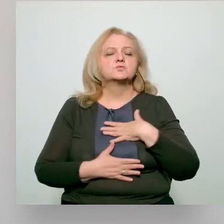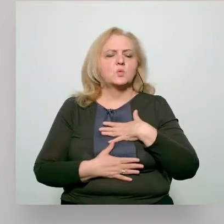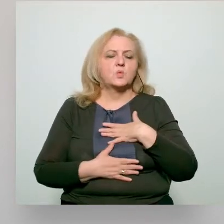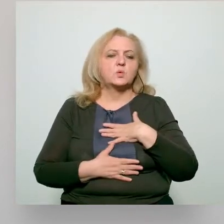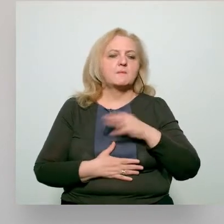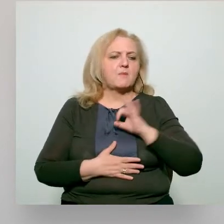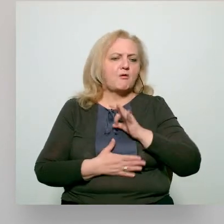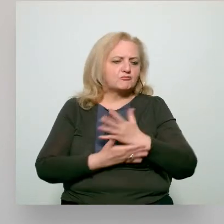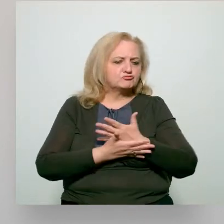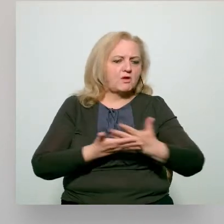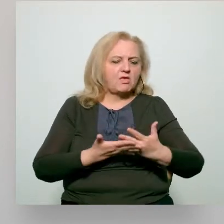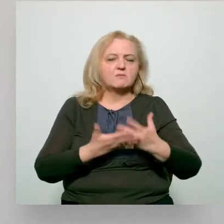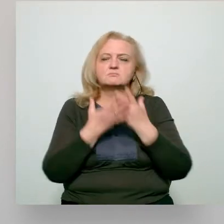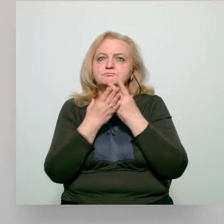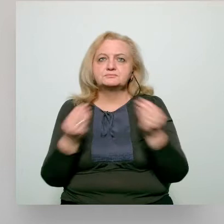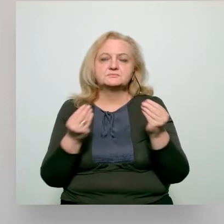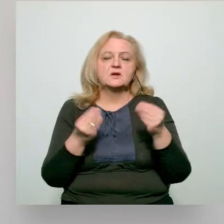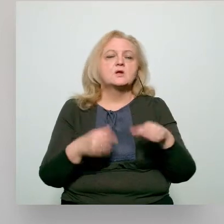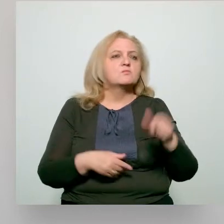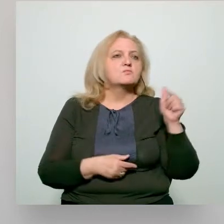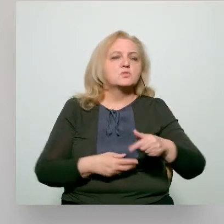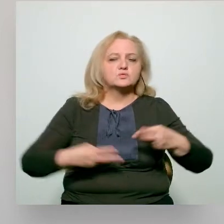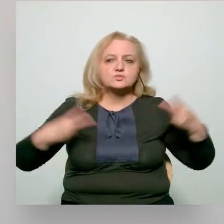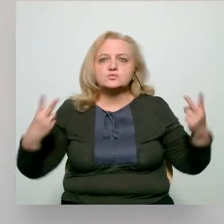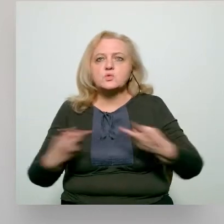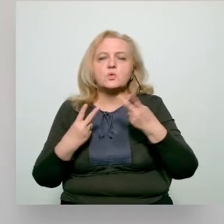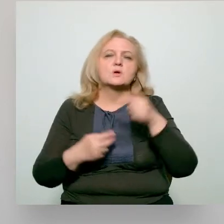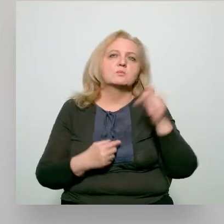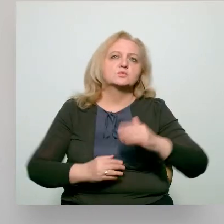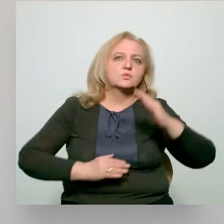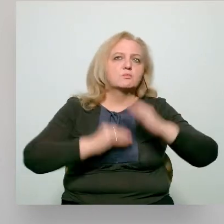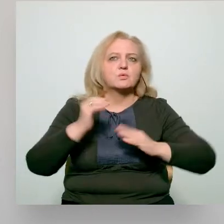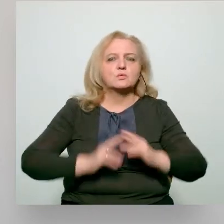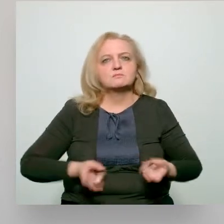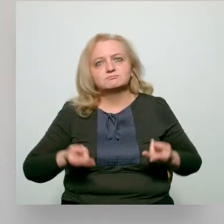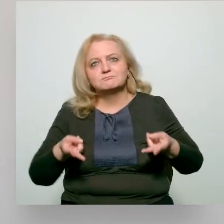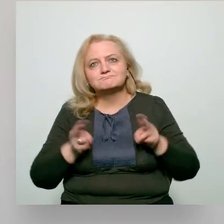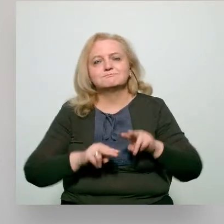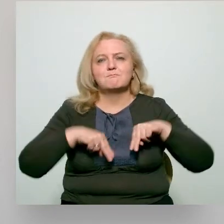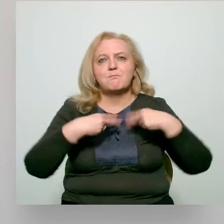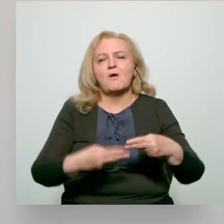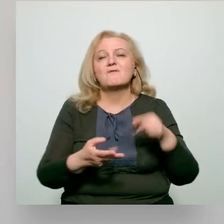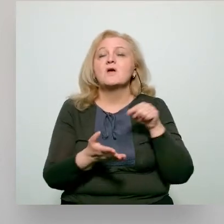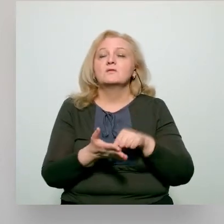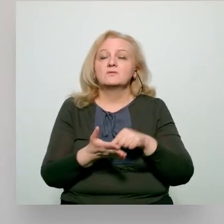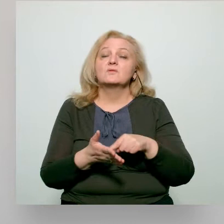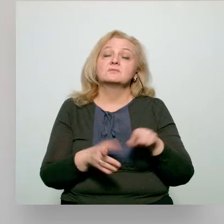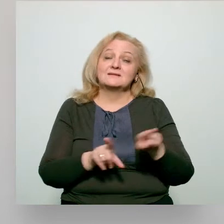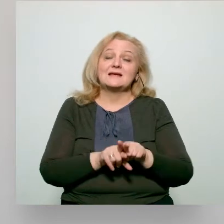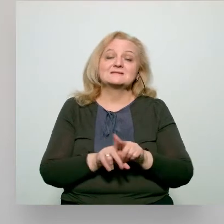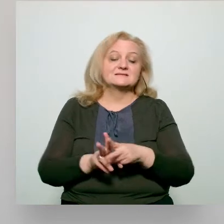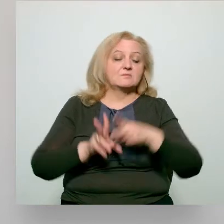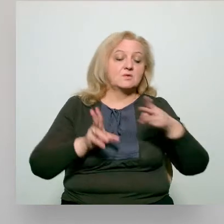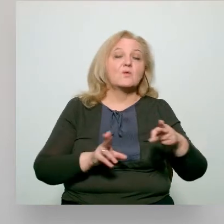ojczyzny i konieczności jej poszukiwania i odbudowy, z takim motywem kultura ukraińska weszła w